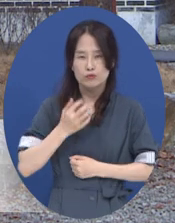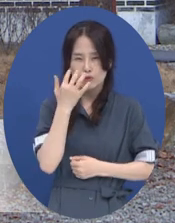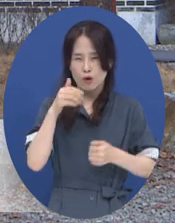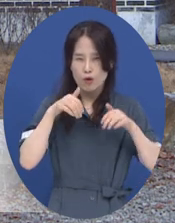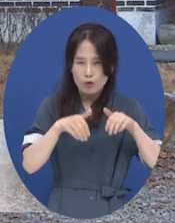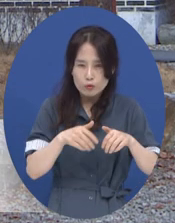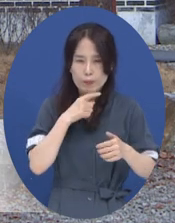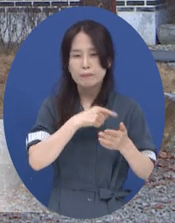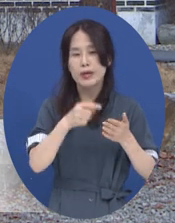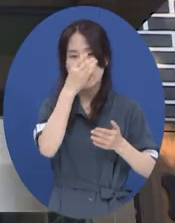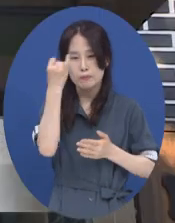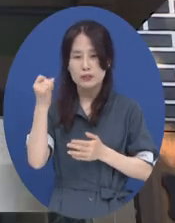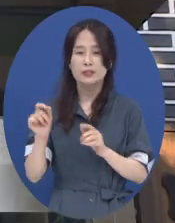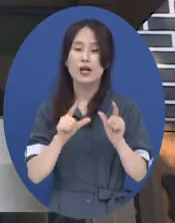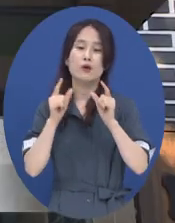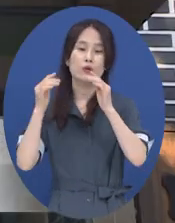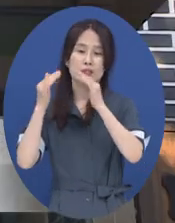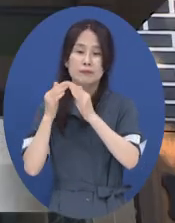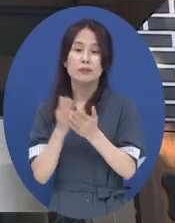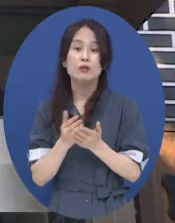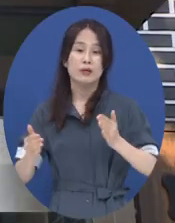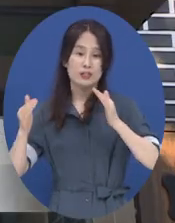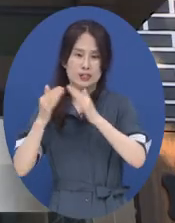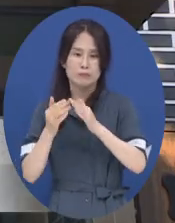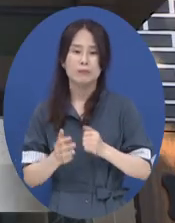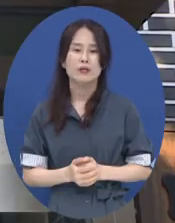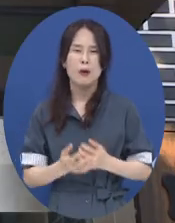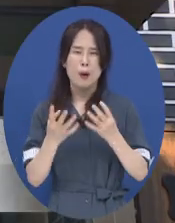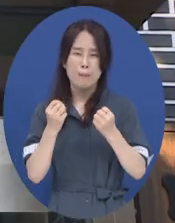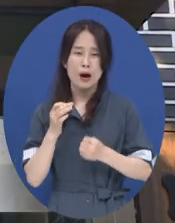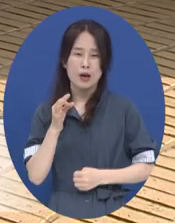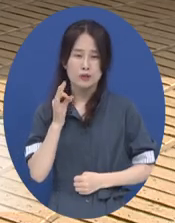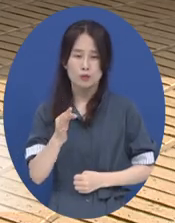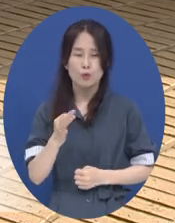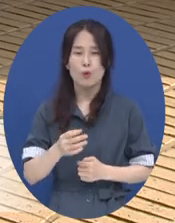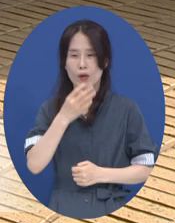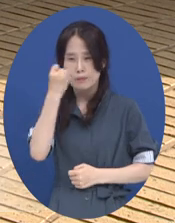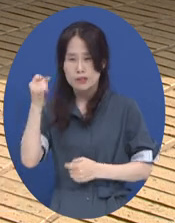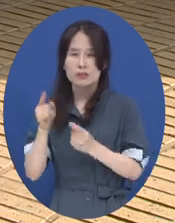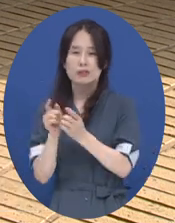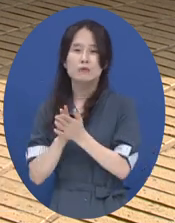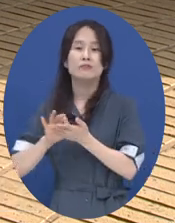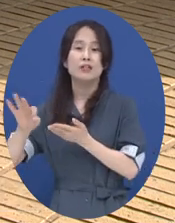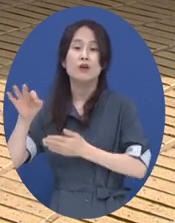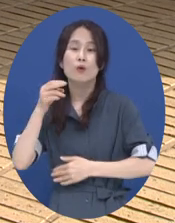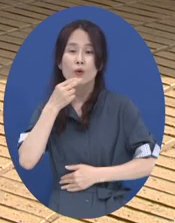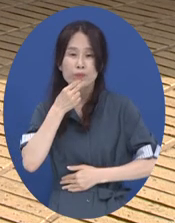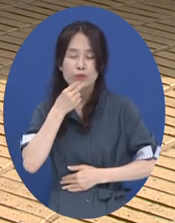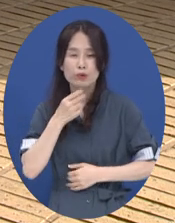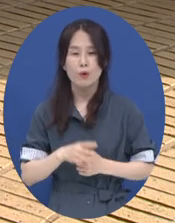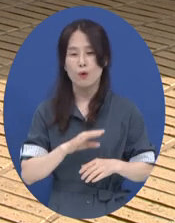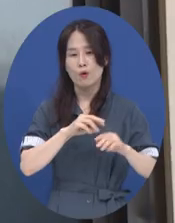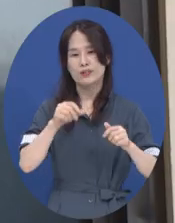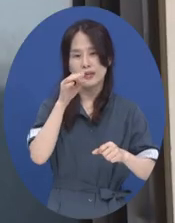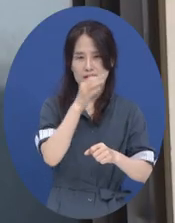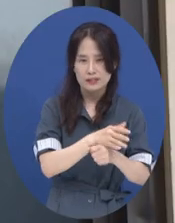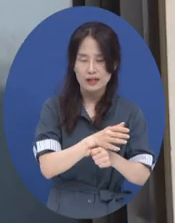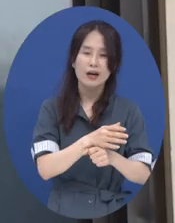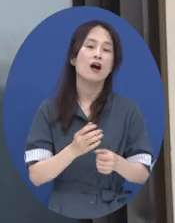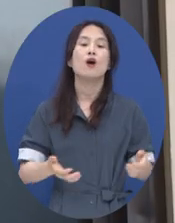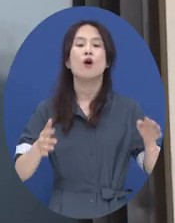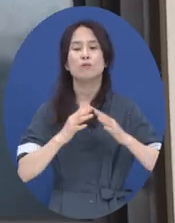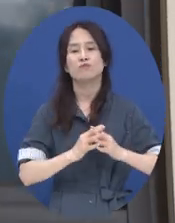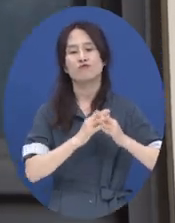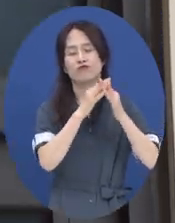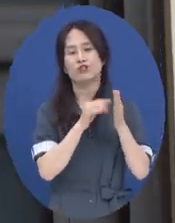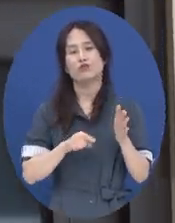일본군 성노예 피해 할머니들의 거주시설인 나눔의 집이 수십억 원의 후원금을 할머니들에게 직접 사용하지 않고 땅을 사는 데